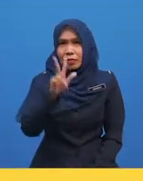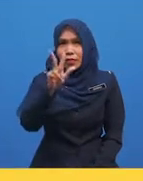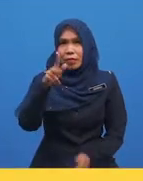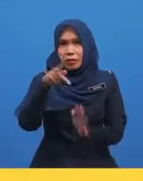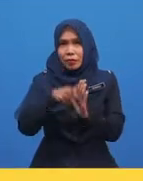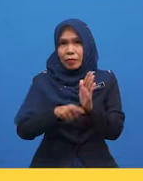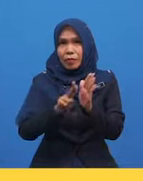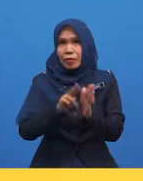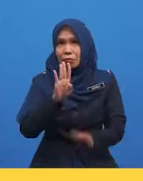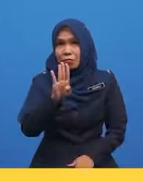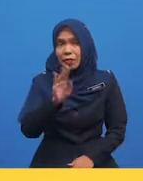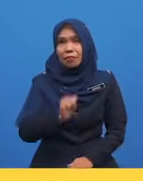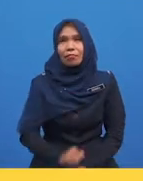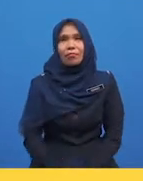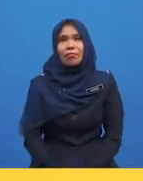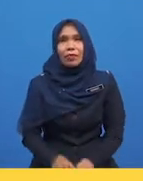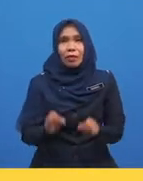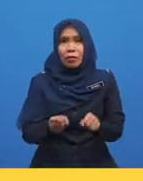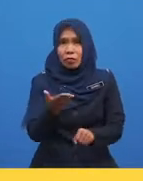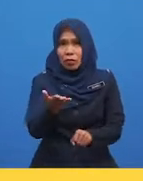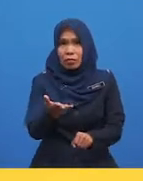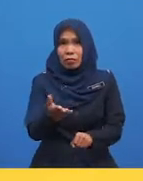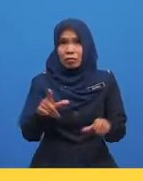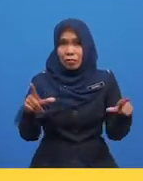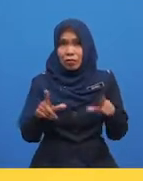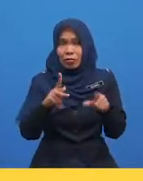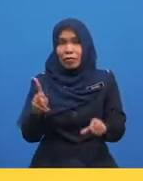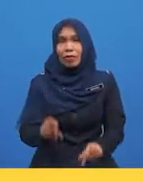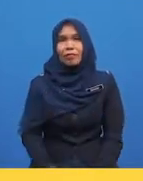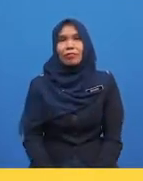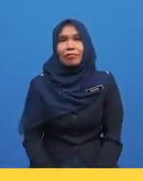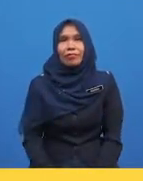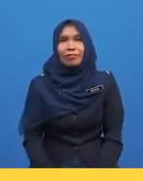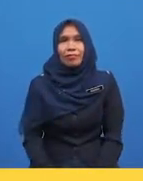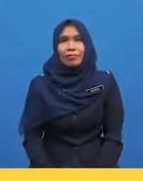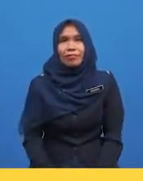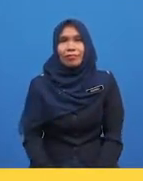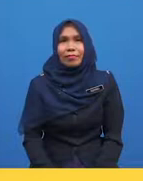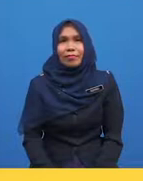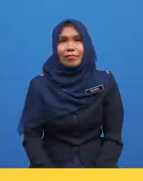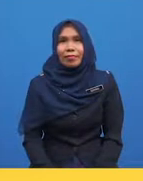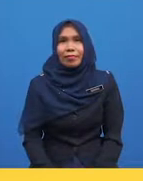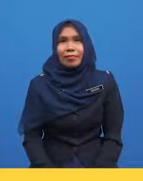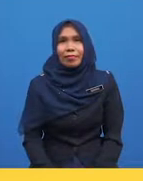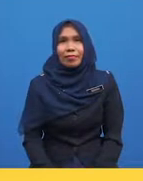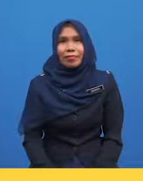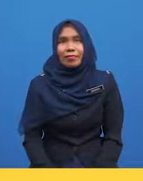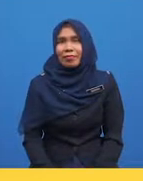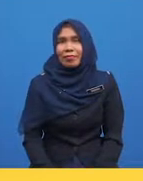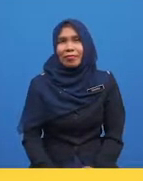Tiga per empat pula. Boleh kamu lakukan aktiviti ini sendiri?